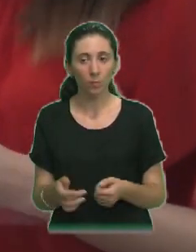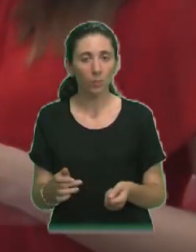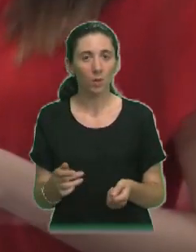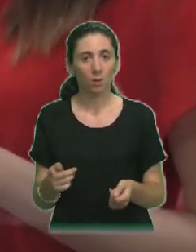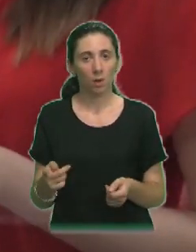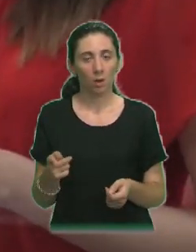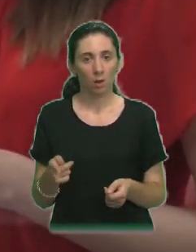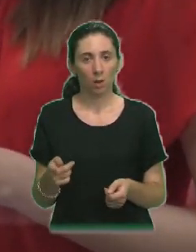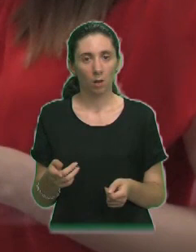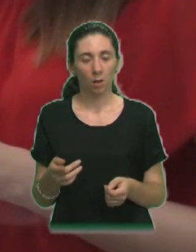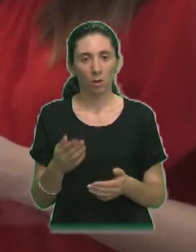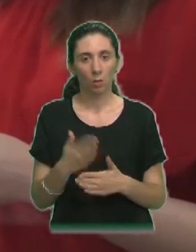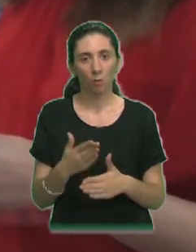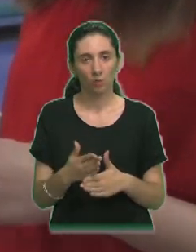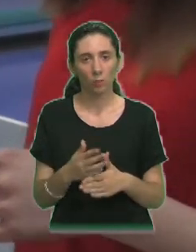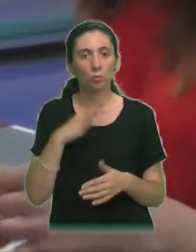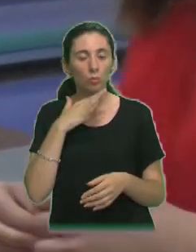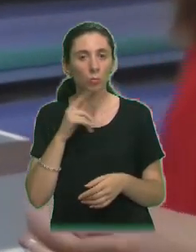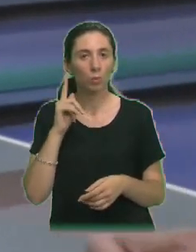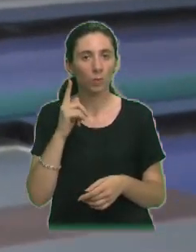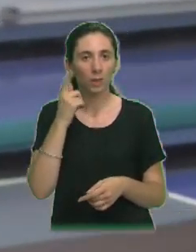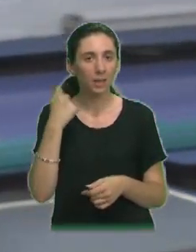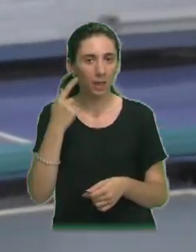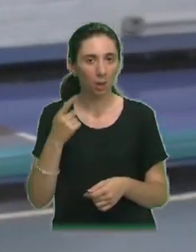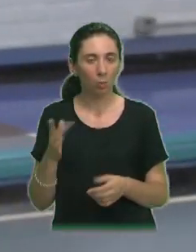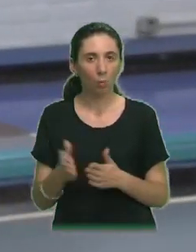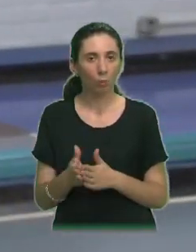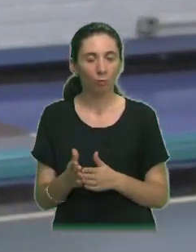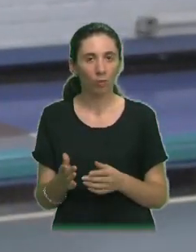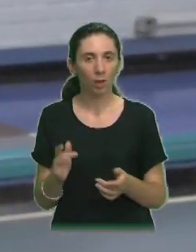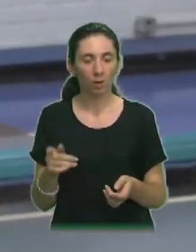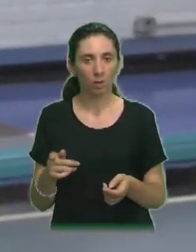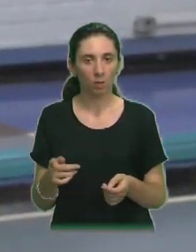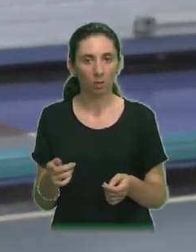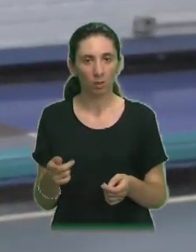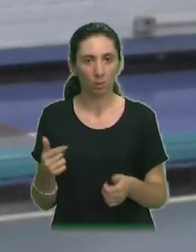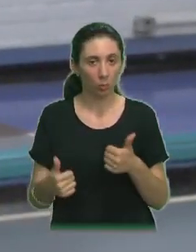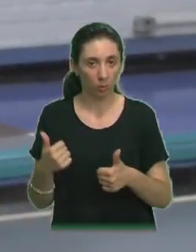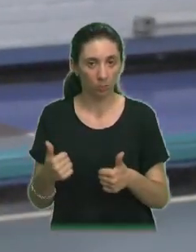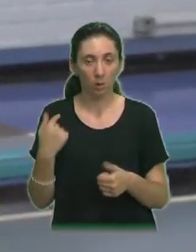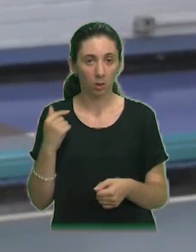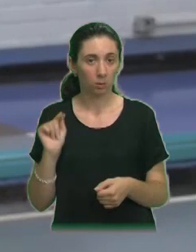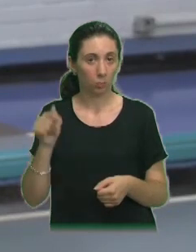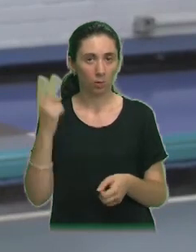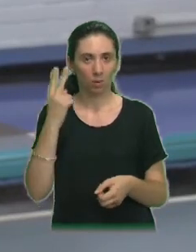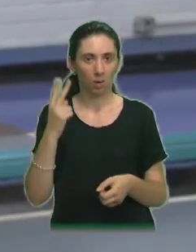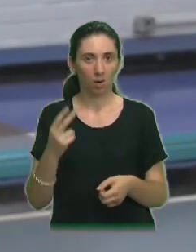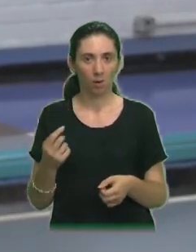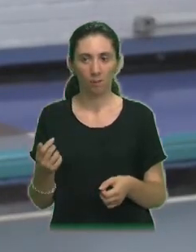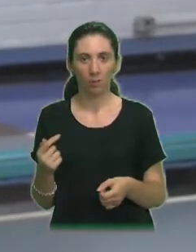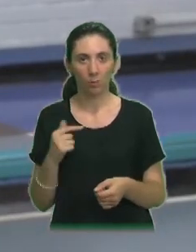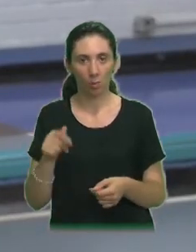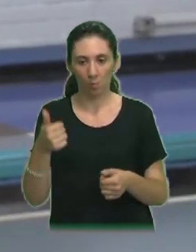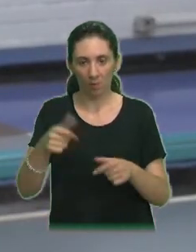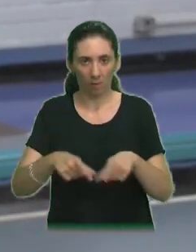nedeljom, obično subotom i nedeljom, ja sam dolazila, naravno da nisam igrala u prvoj ekipi, sjedila sam